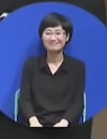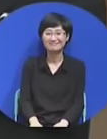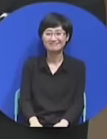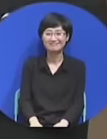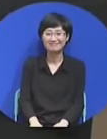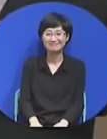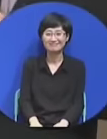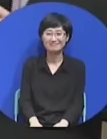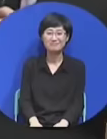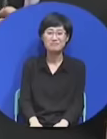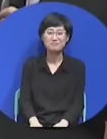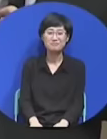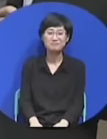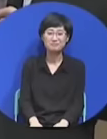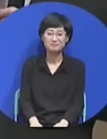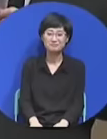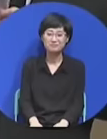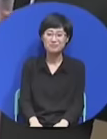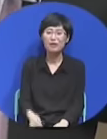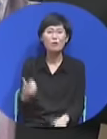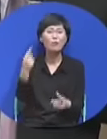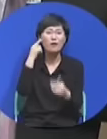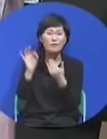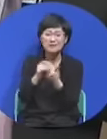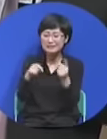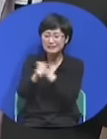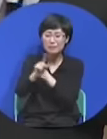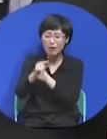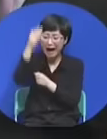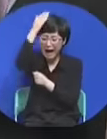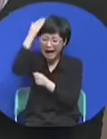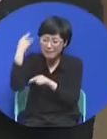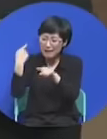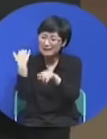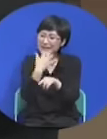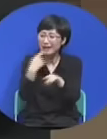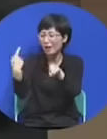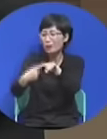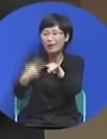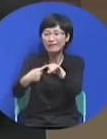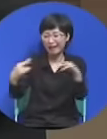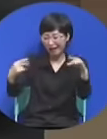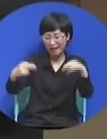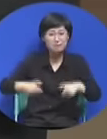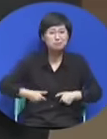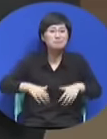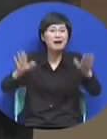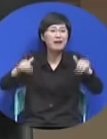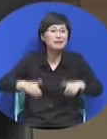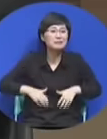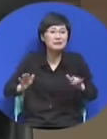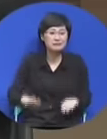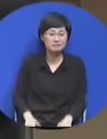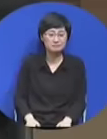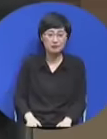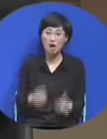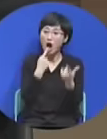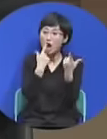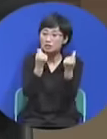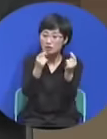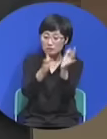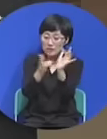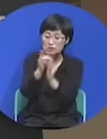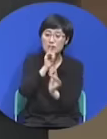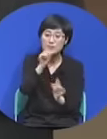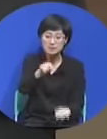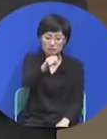이제 그 이제 비유로 말했는데 그런 이거 다시 검은 게 남용아 이 말이지. 그 예수님께서는 더 크게 얘기해서 네 눈에는 돌보가 있는데